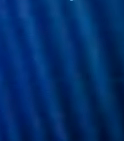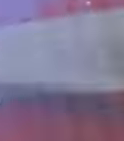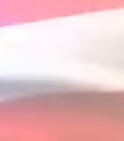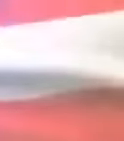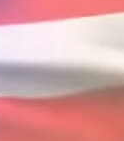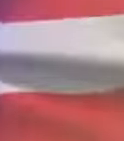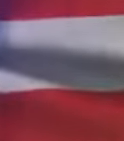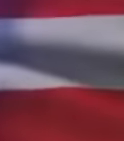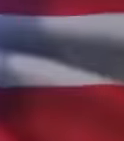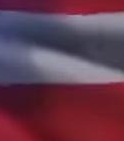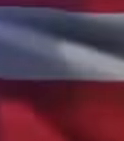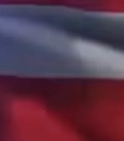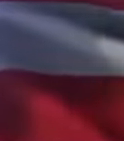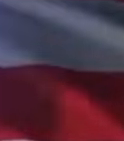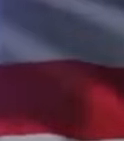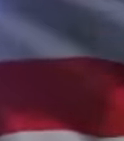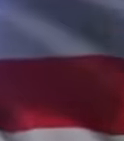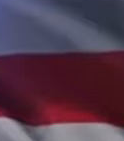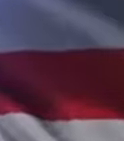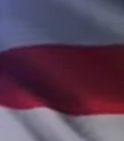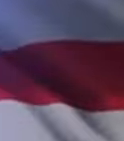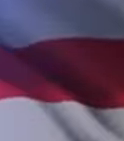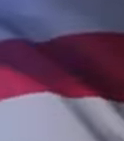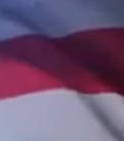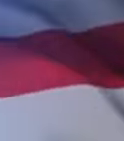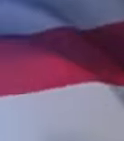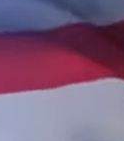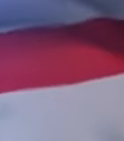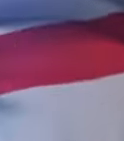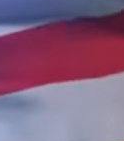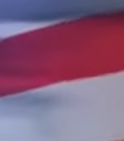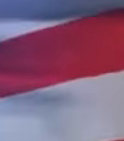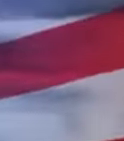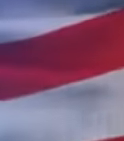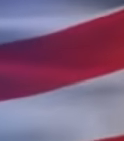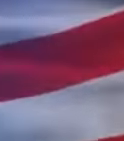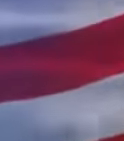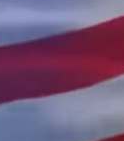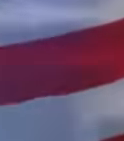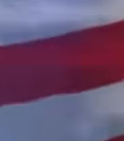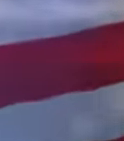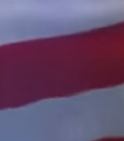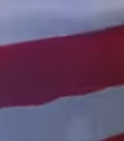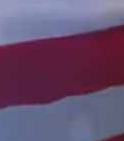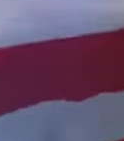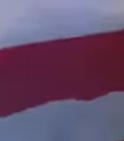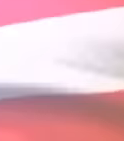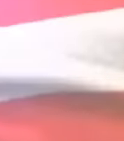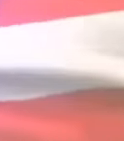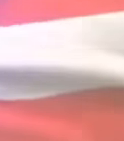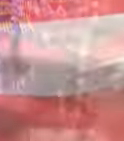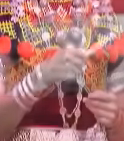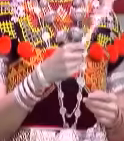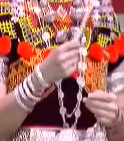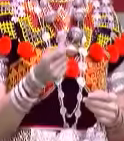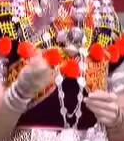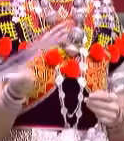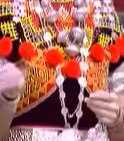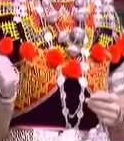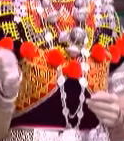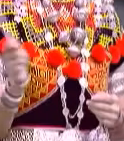budayakan. Megah berkibar, semangat berkobar. Demi Malaysia, kita mesti menang.